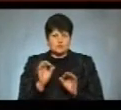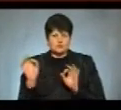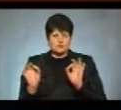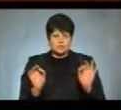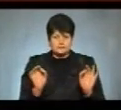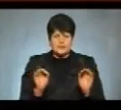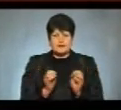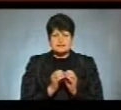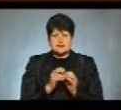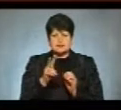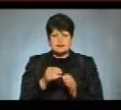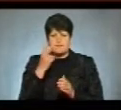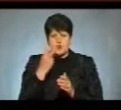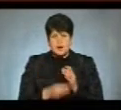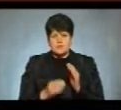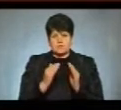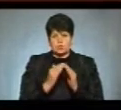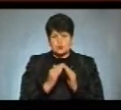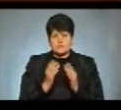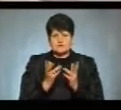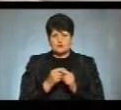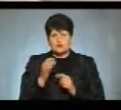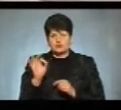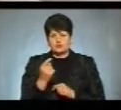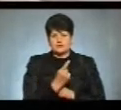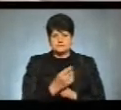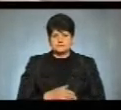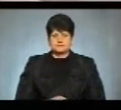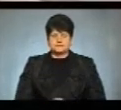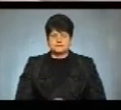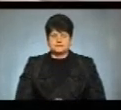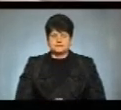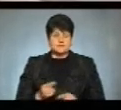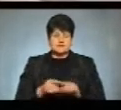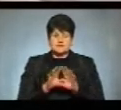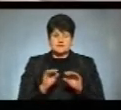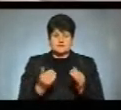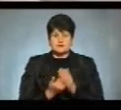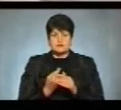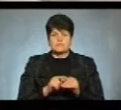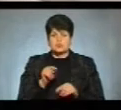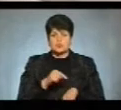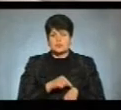10 листопада програли вдома з рахунком 0-1. Це вся інформація на цю